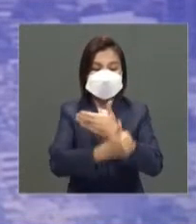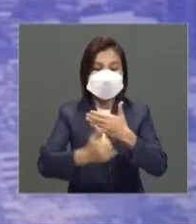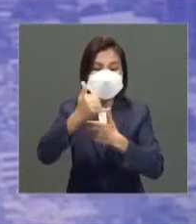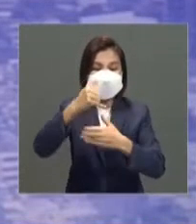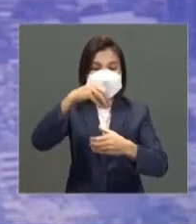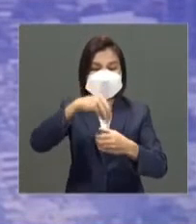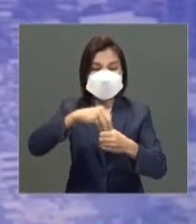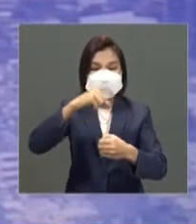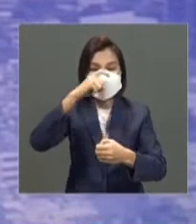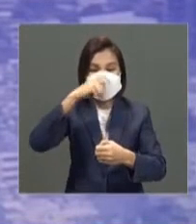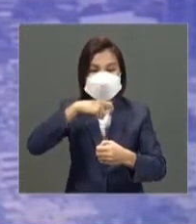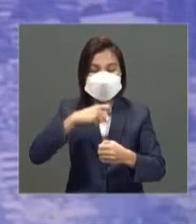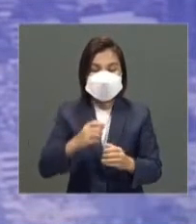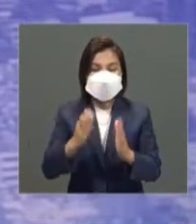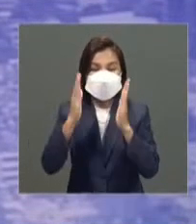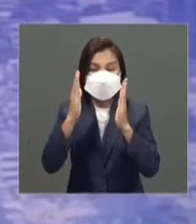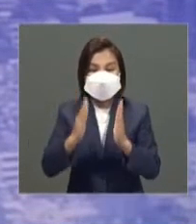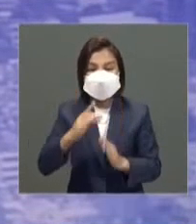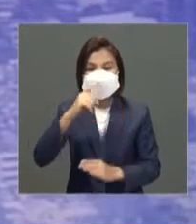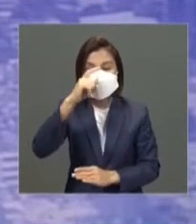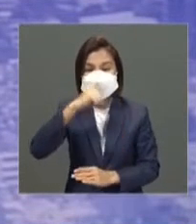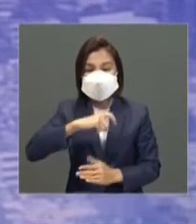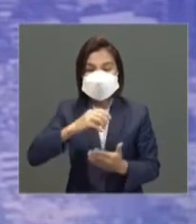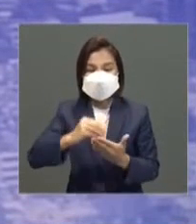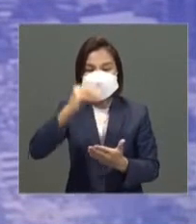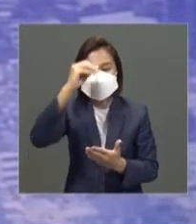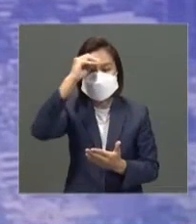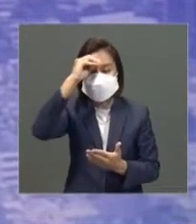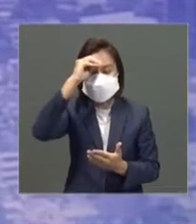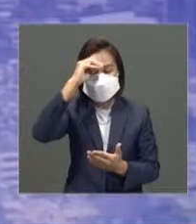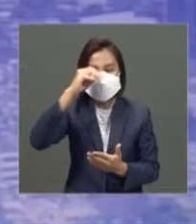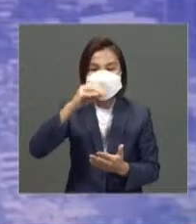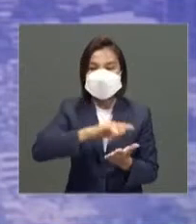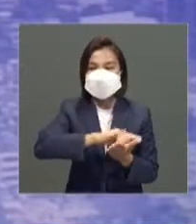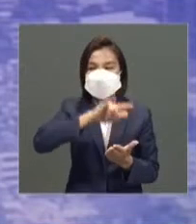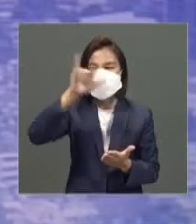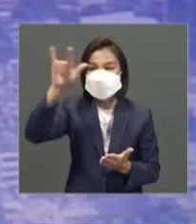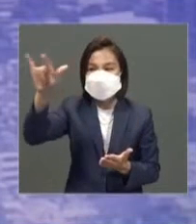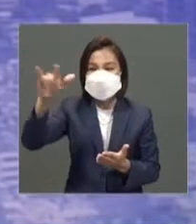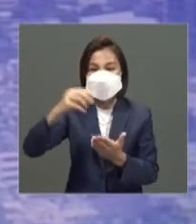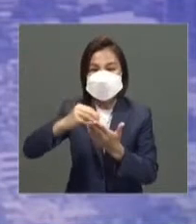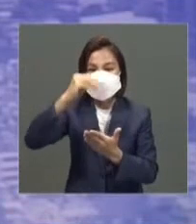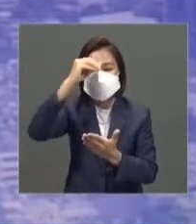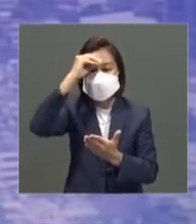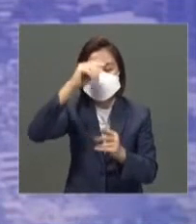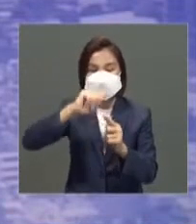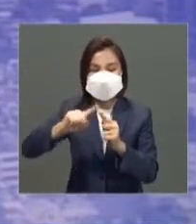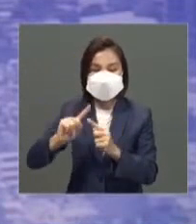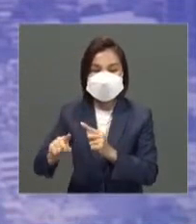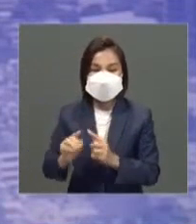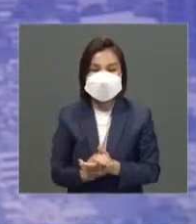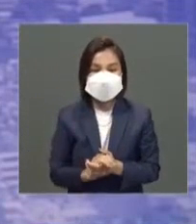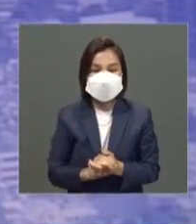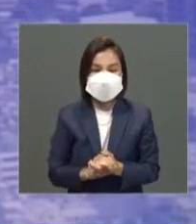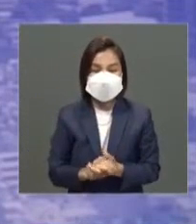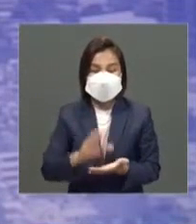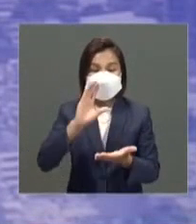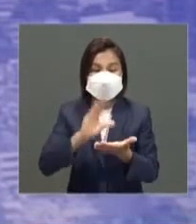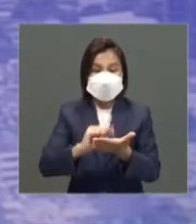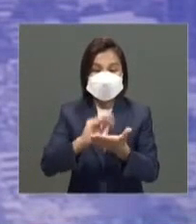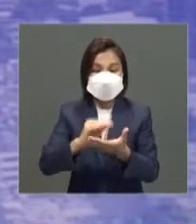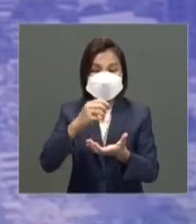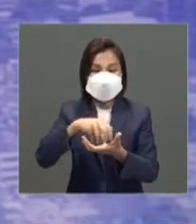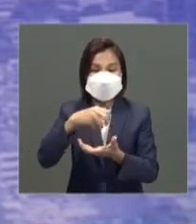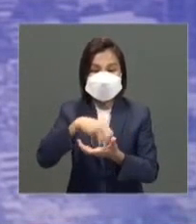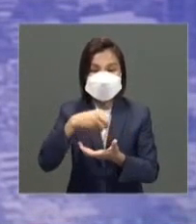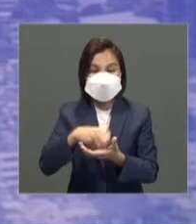ยในคนไทยหรือว่านักเรียนที่มีความจำเป็นต้องเดินทางไปต่างประเทศนะครับครับก็จะขอรายงานความก้าวหน้า